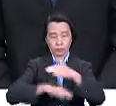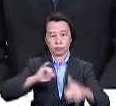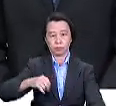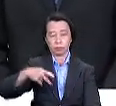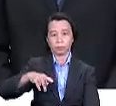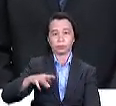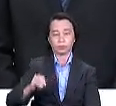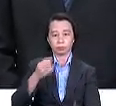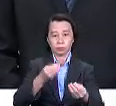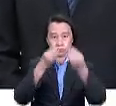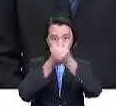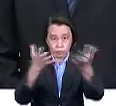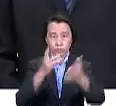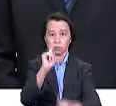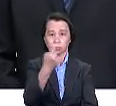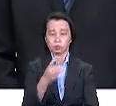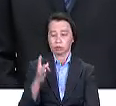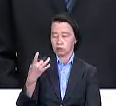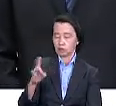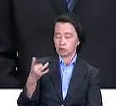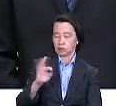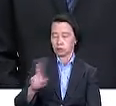Abdul Rahman memaklumkan hanya